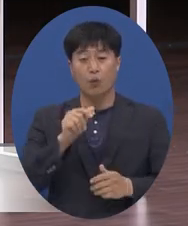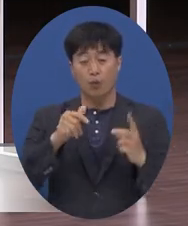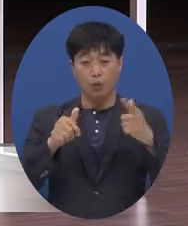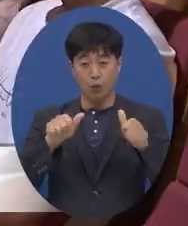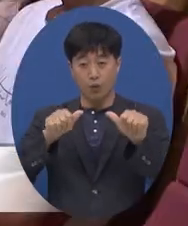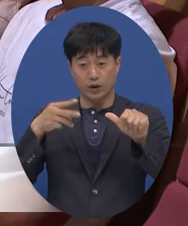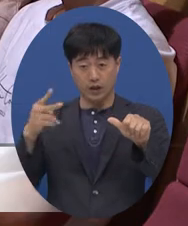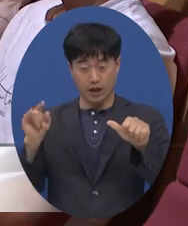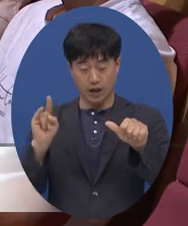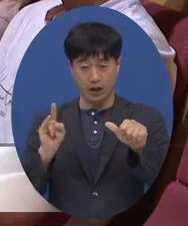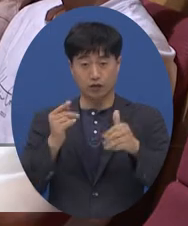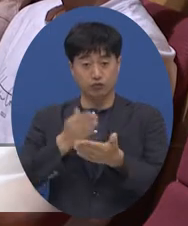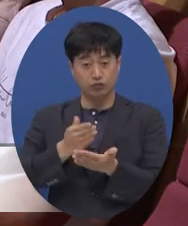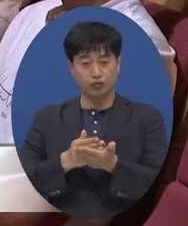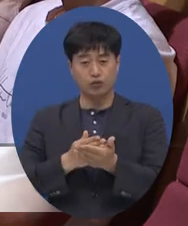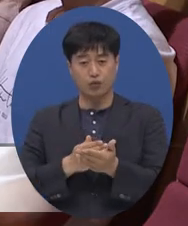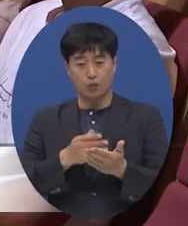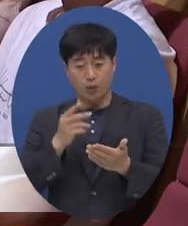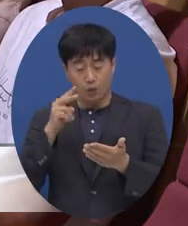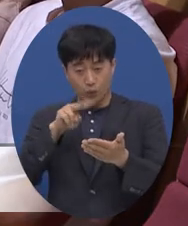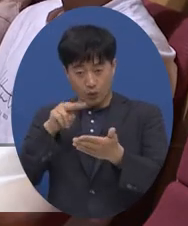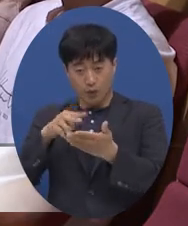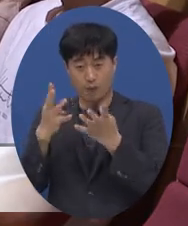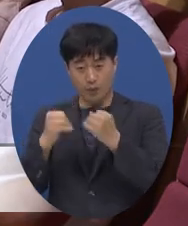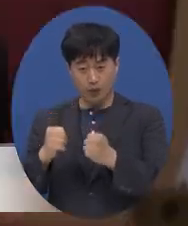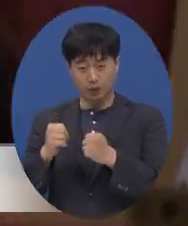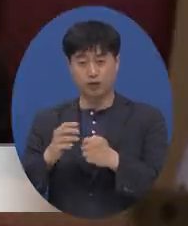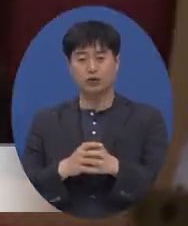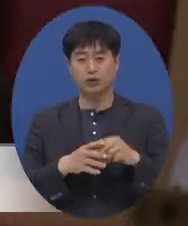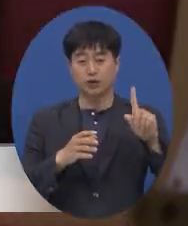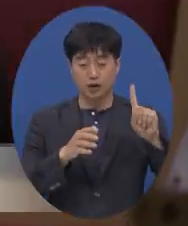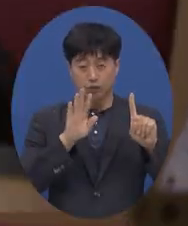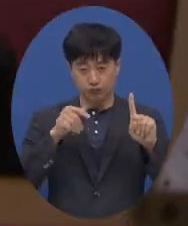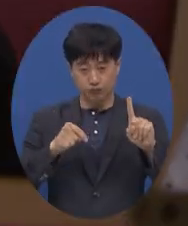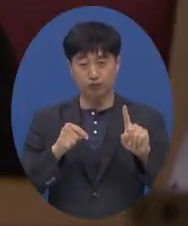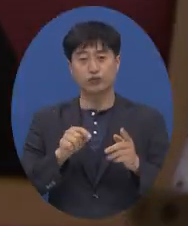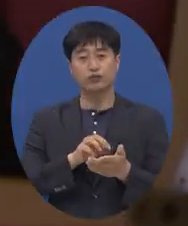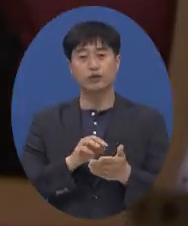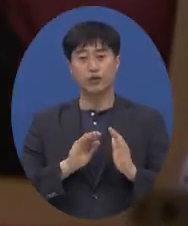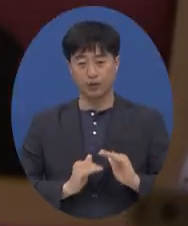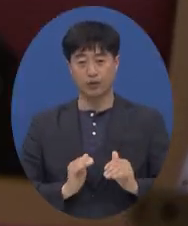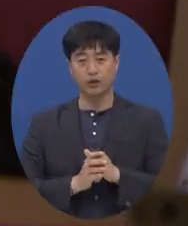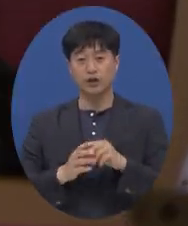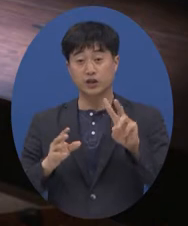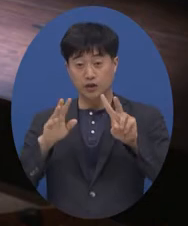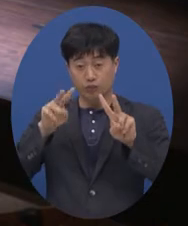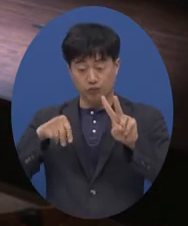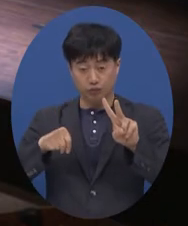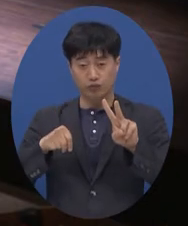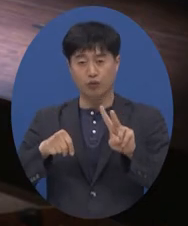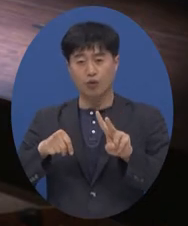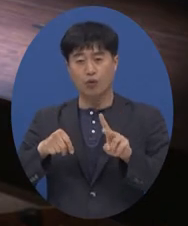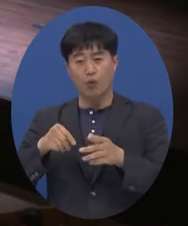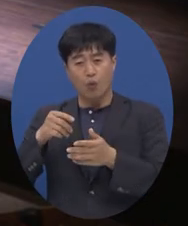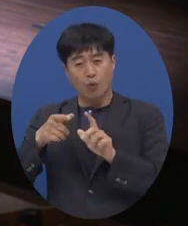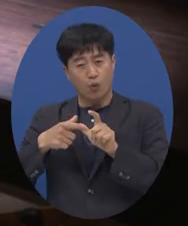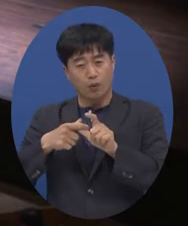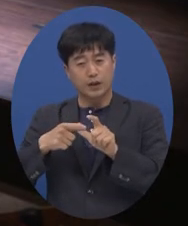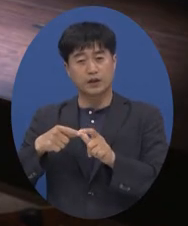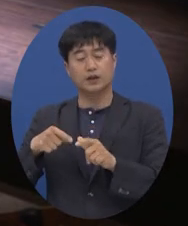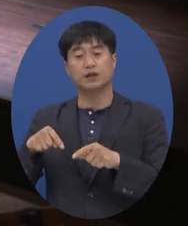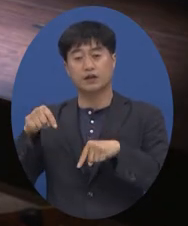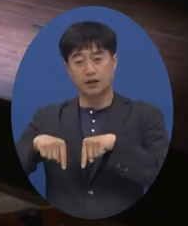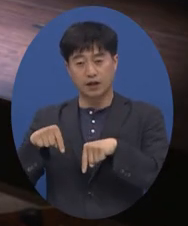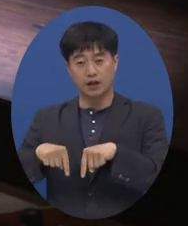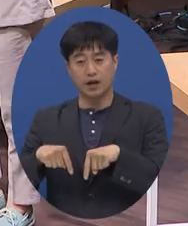뉴스와 조회수 높은 에피소드 등 방송 뒷이야기는 주로 1부에서 다뤄졌고, 2부에선 청취자 고민 상담, 스피드 게임